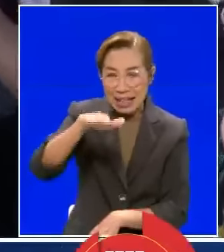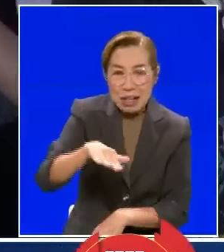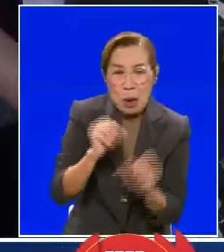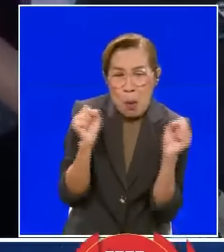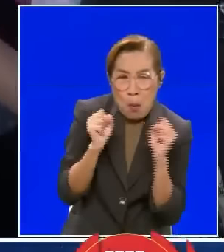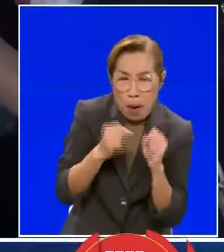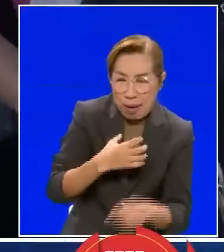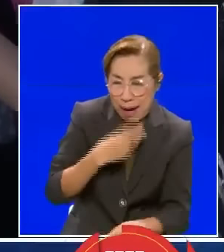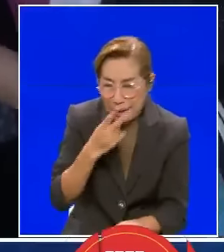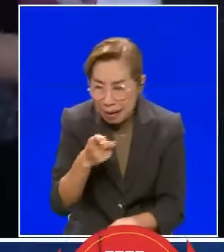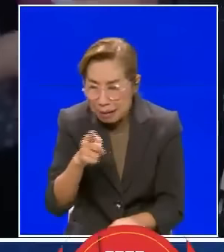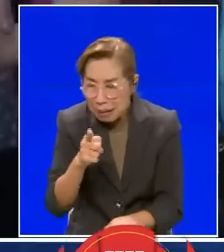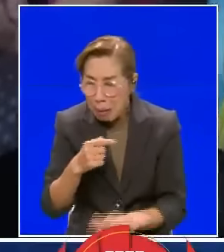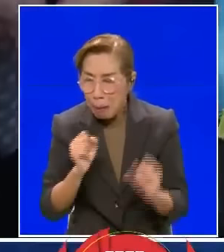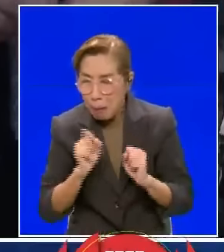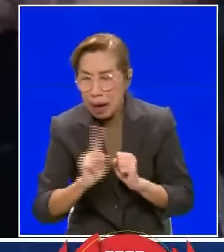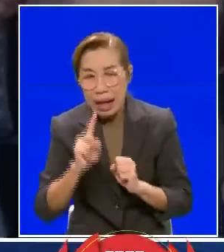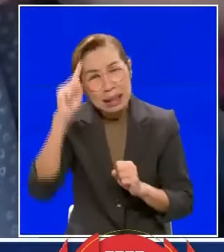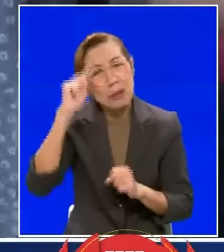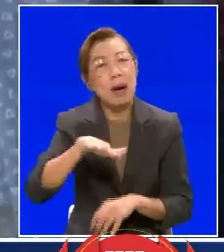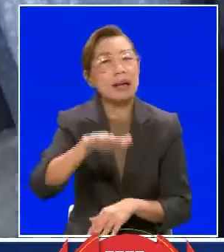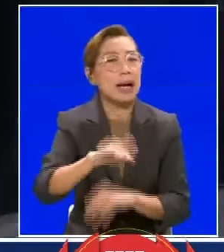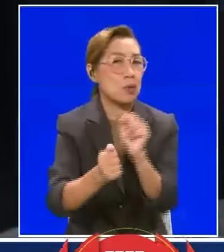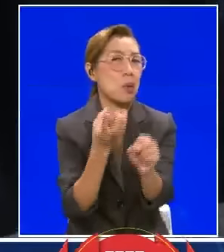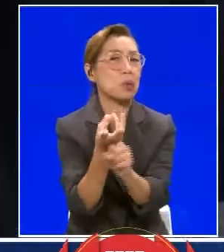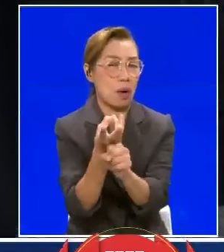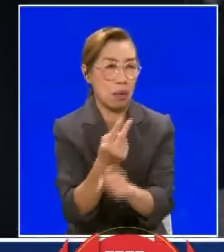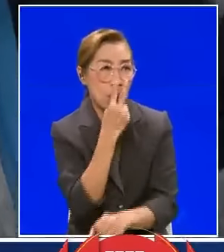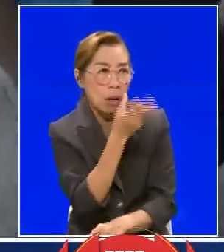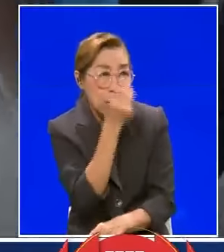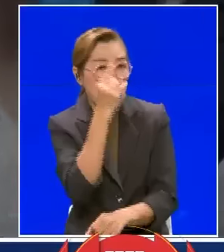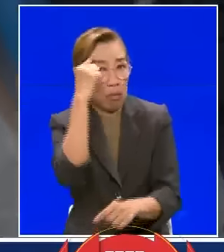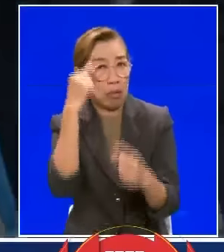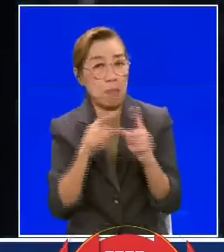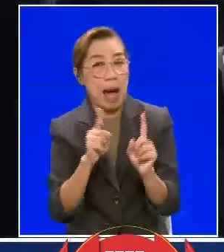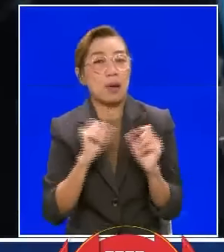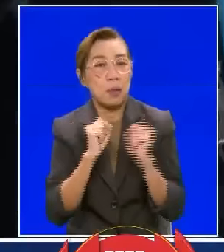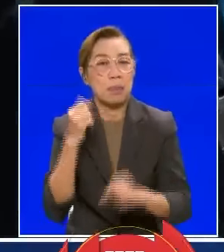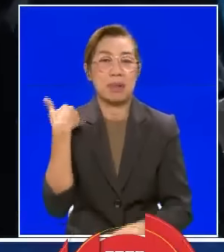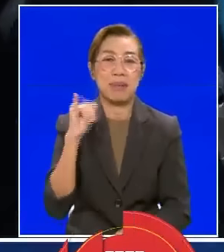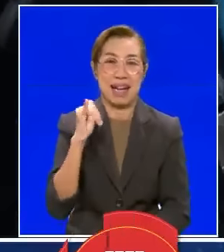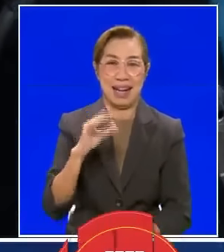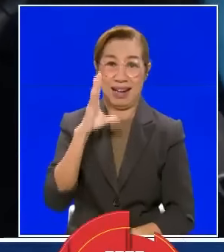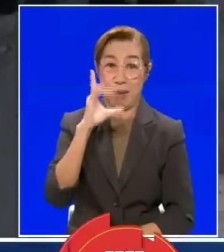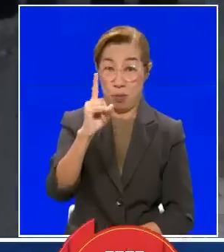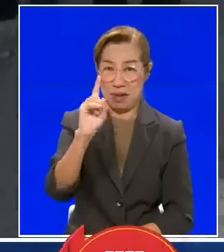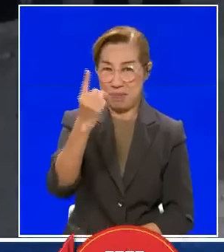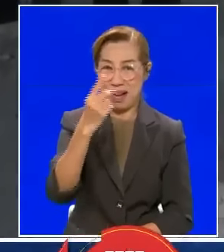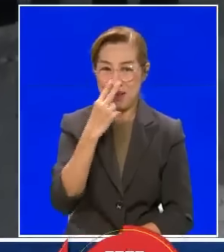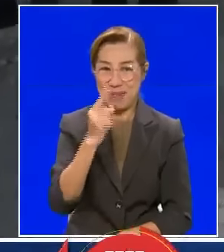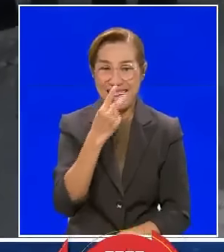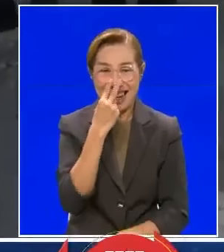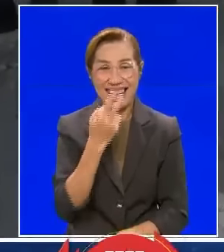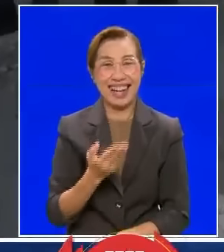งไหนยังไง ส่วนใหญ่จะเป็นเด็กน้อยนะ เด็กก็จะไม่ค่อยคุ้นชิน ค่ะเดี๋ยวพรุ่งนี้นะคะก็มาใหม่นะแล้วคราวนี้ก็นี่น